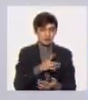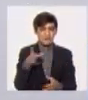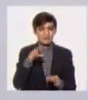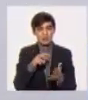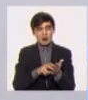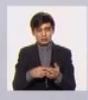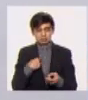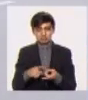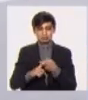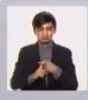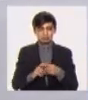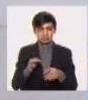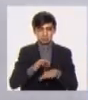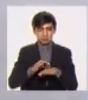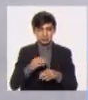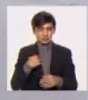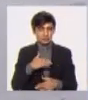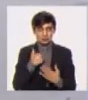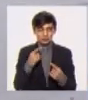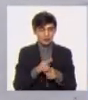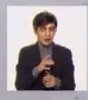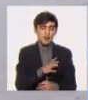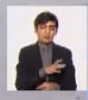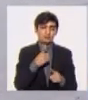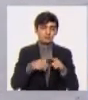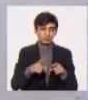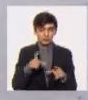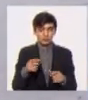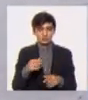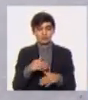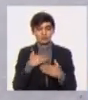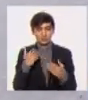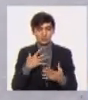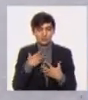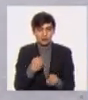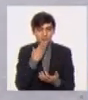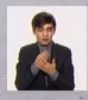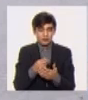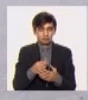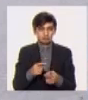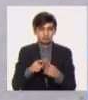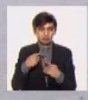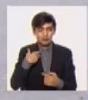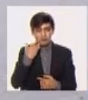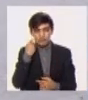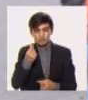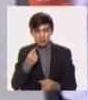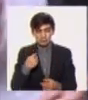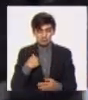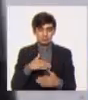боятся заражения и распространения коронавируса, ну а другие просто не хотят рисковать здоровьем в надежде заработать